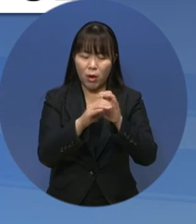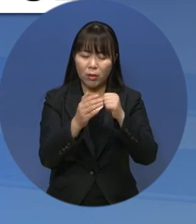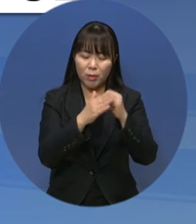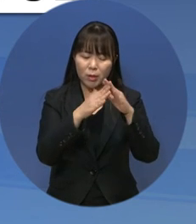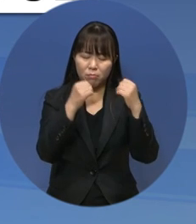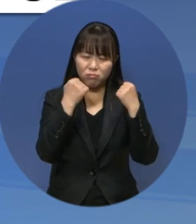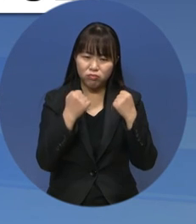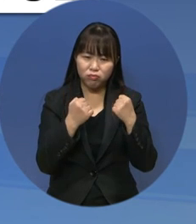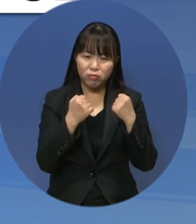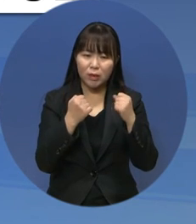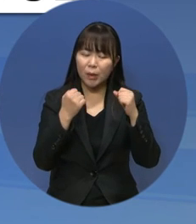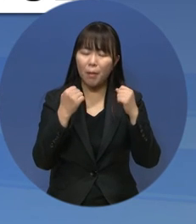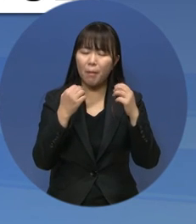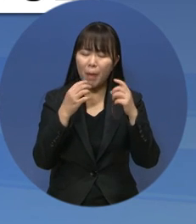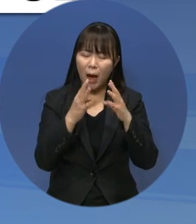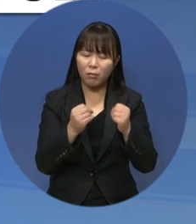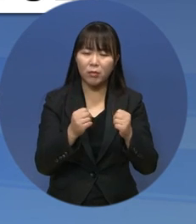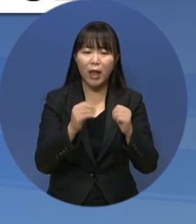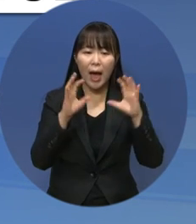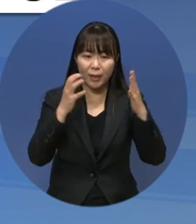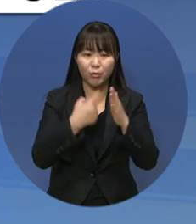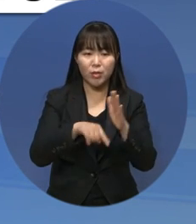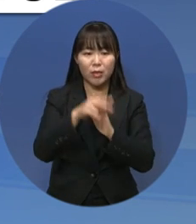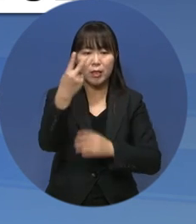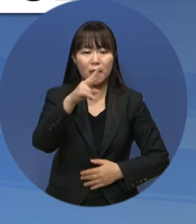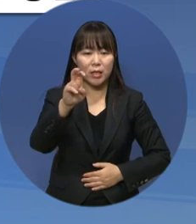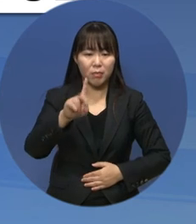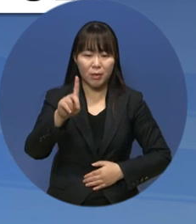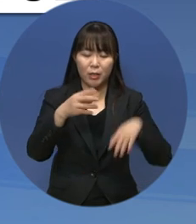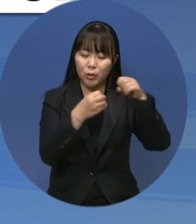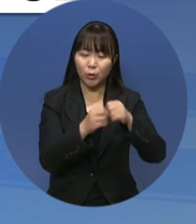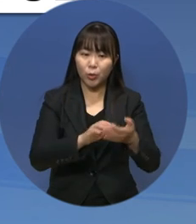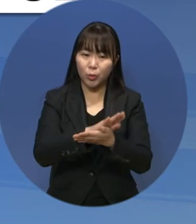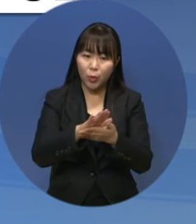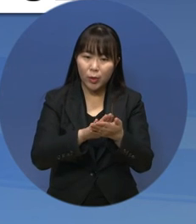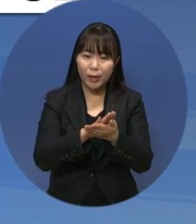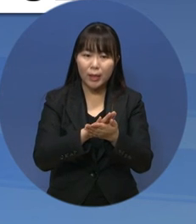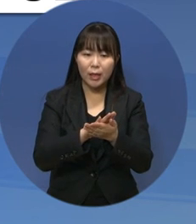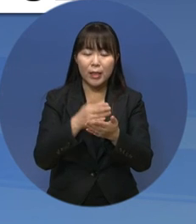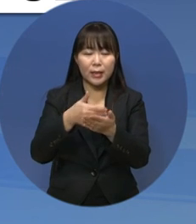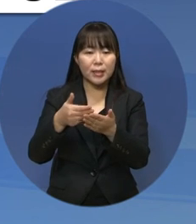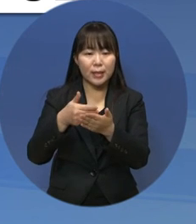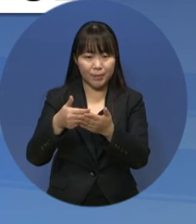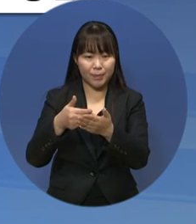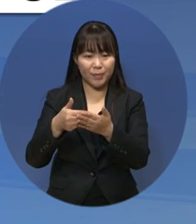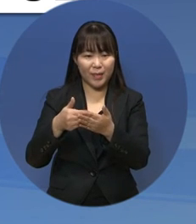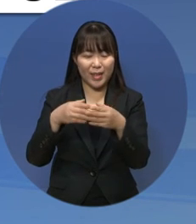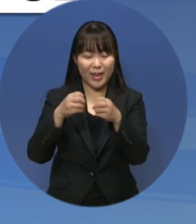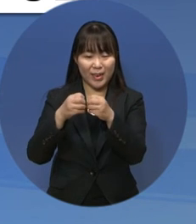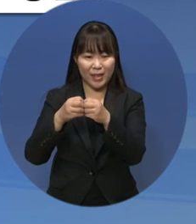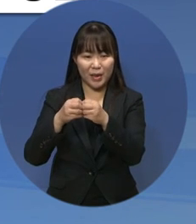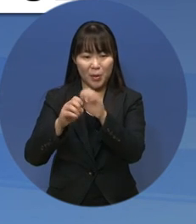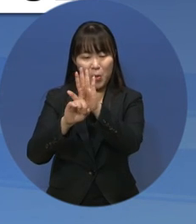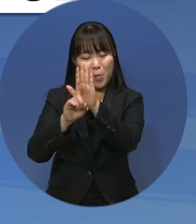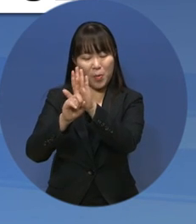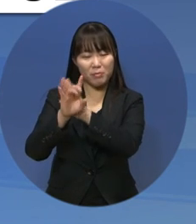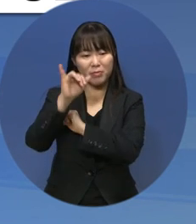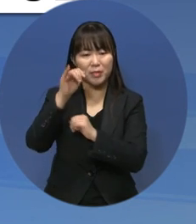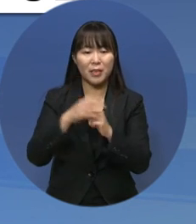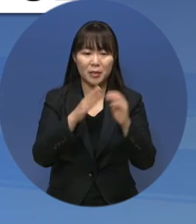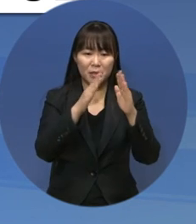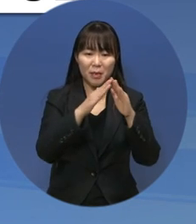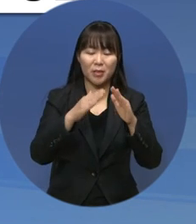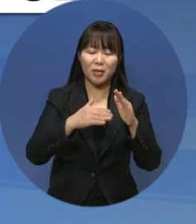늘어난 아동들을 위한 2021 전통 물이 그림일기 공모전을 개최합니다 집에서 즐기는